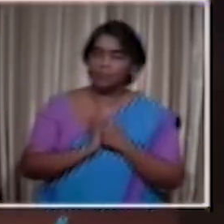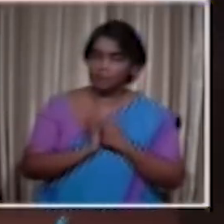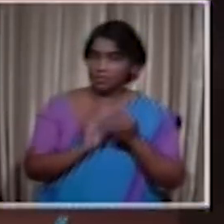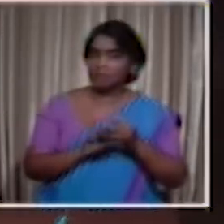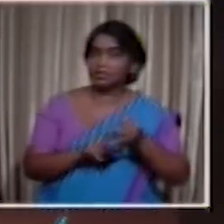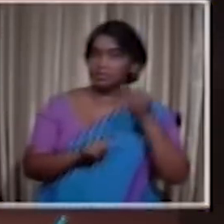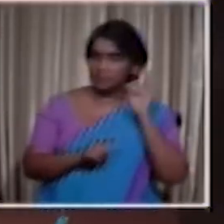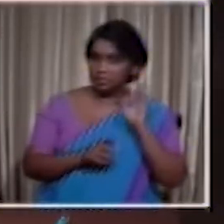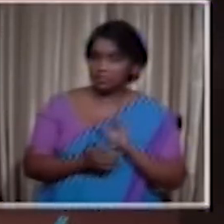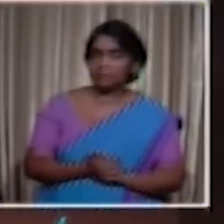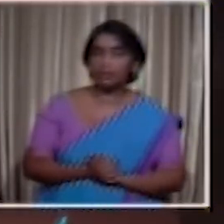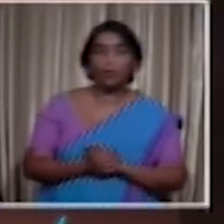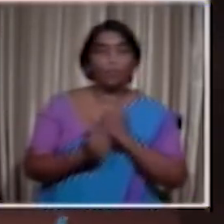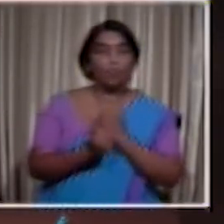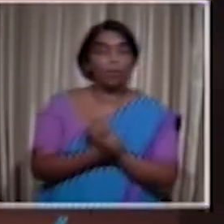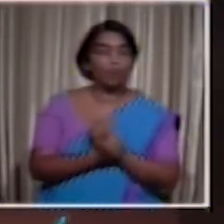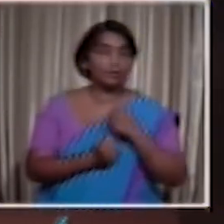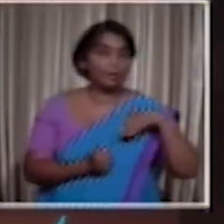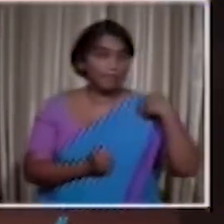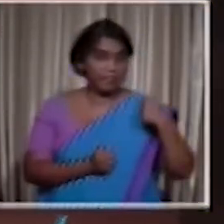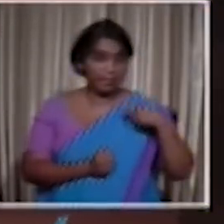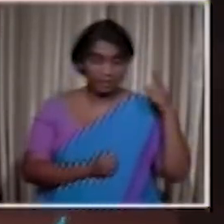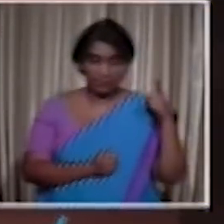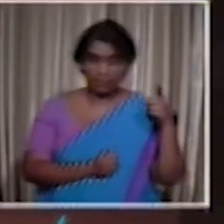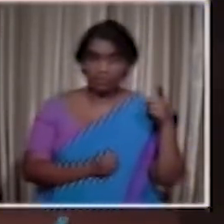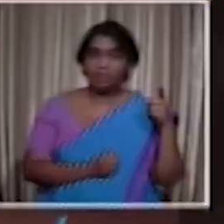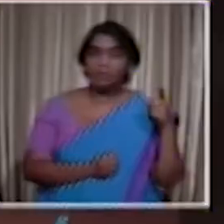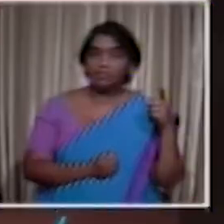සභාපතිතුමනි පොලිස්පතිවරයා විසින්